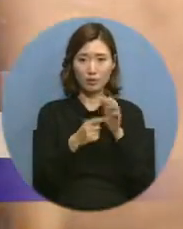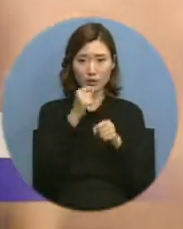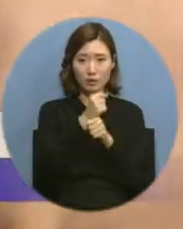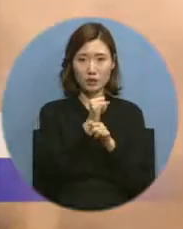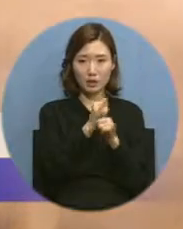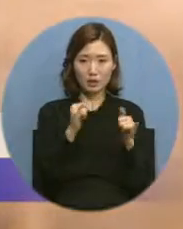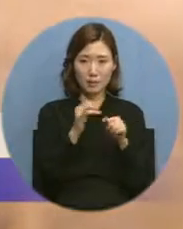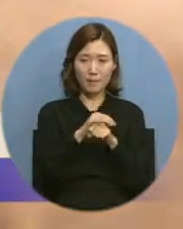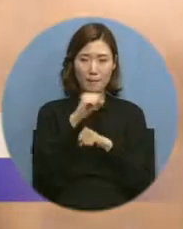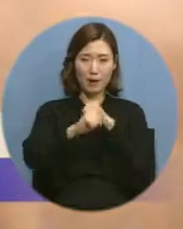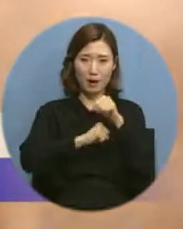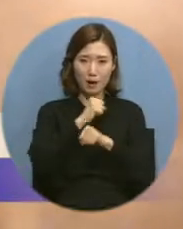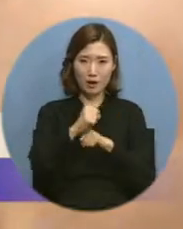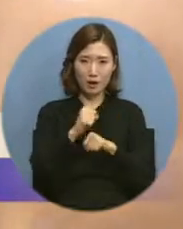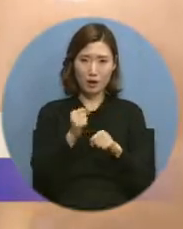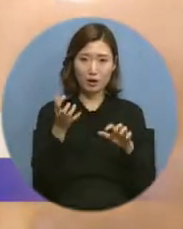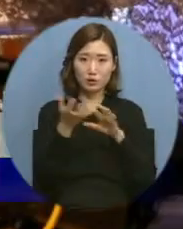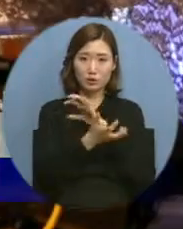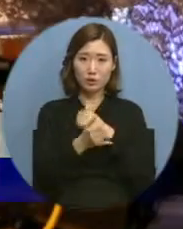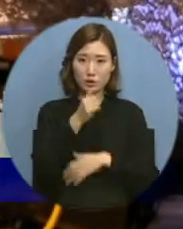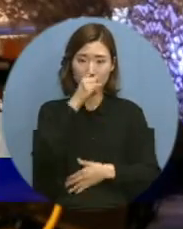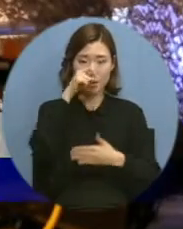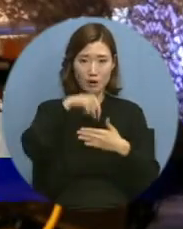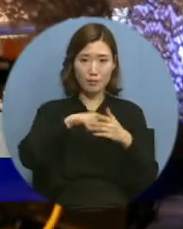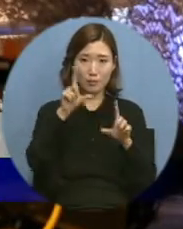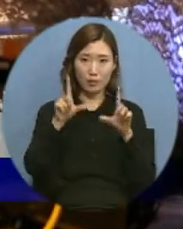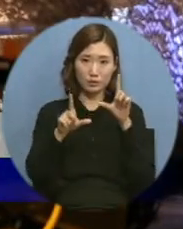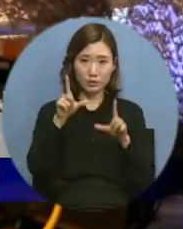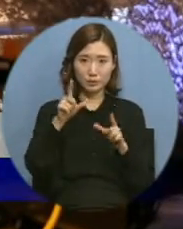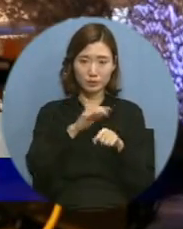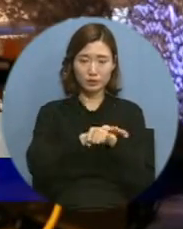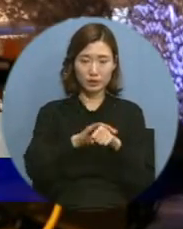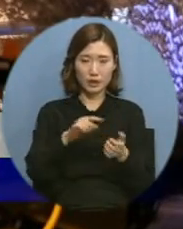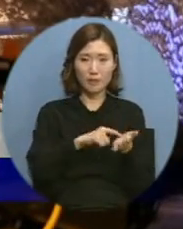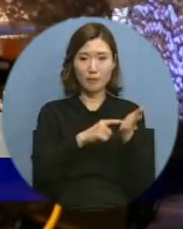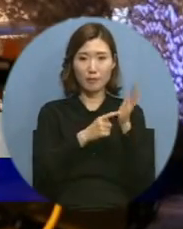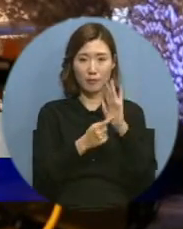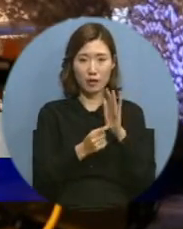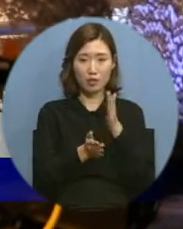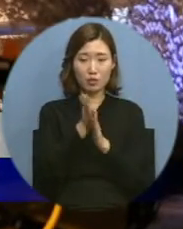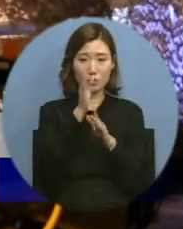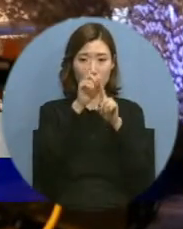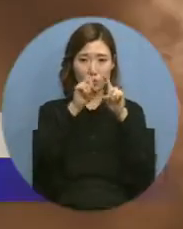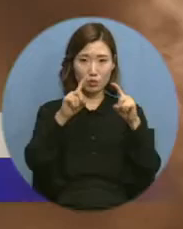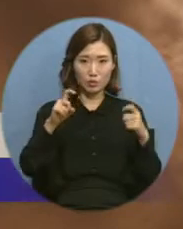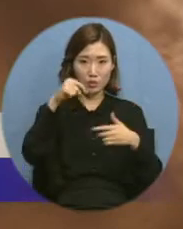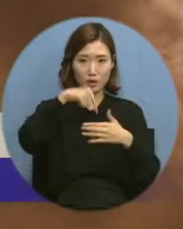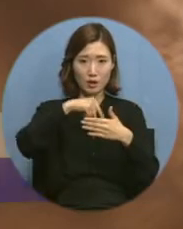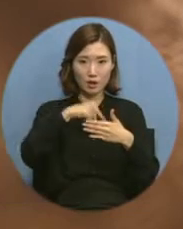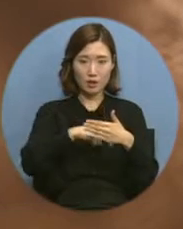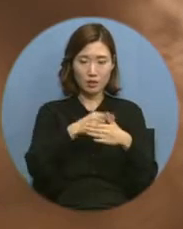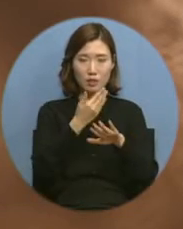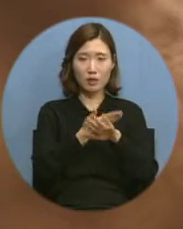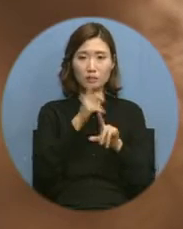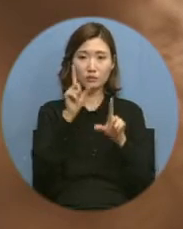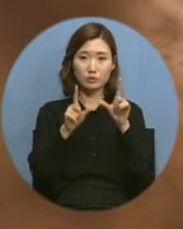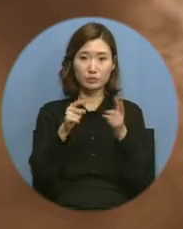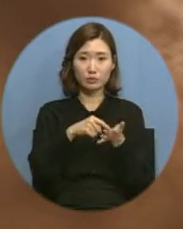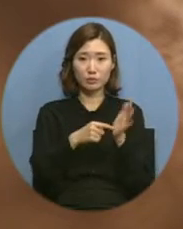작가는 무분별하게 뒤엉켜 있는 안쪽의 모습을 적나라하게 표현하며 도성 안 모습의 양면성을 보여주고 있습니다.